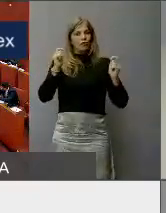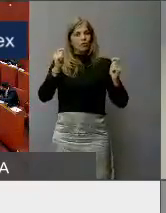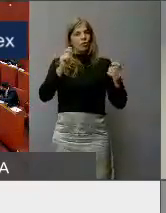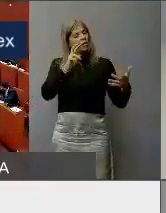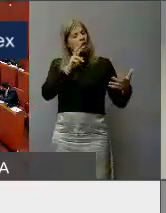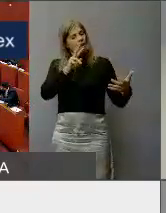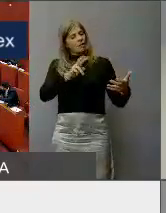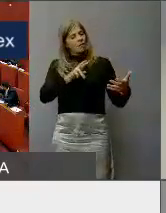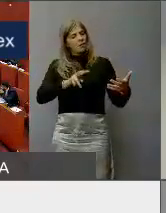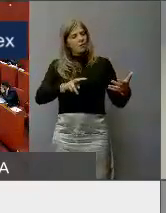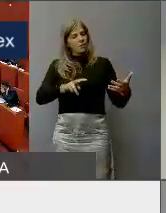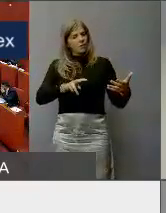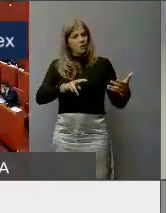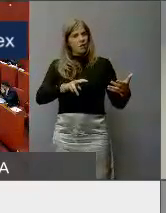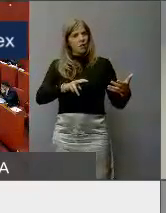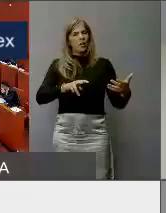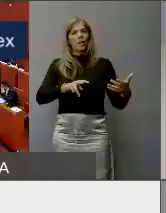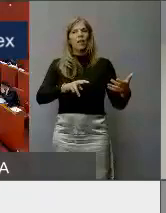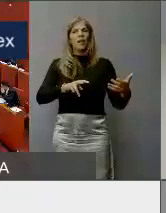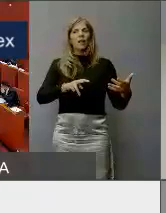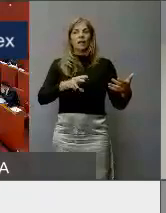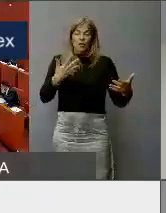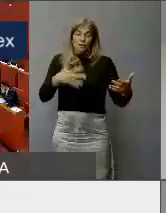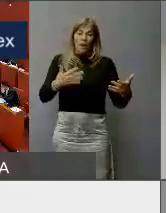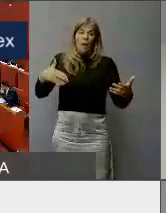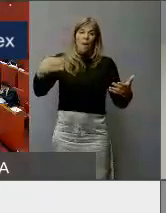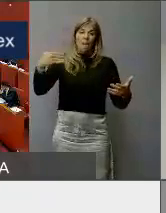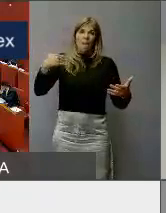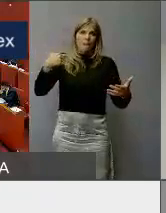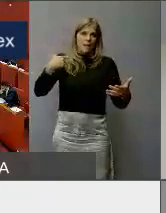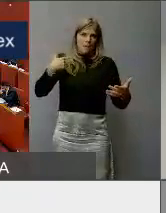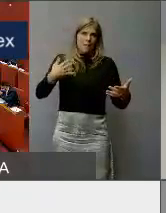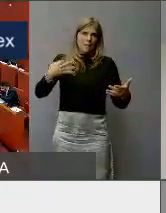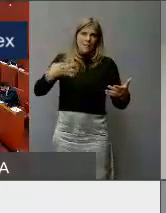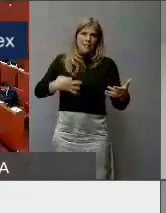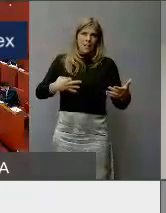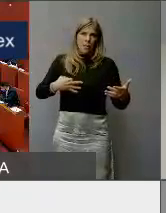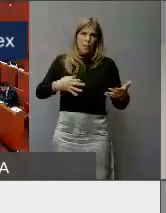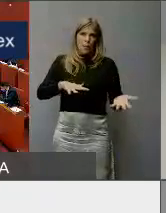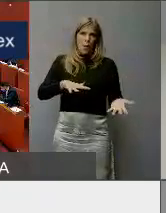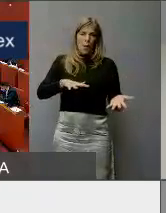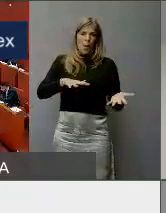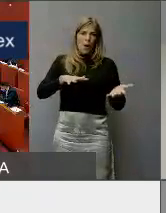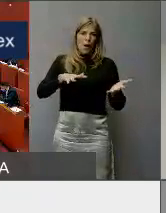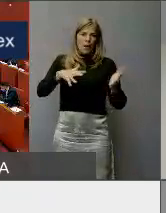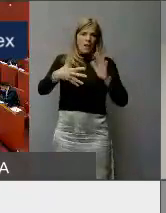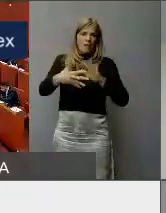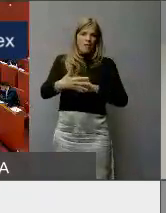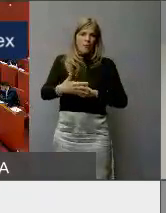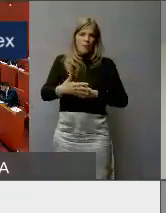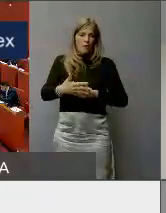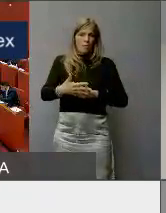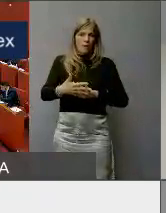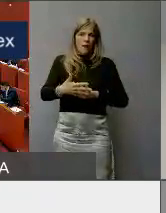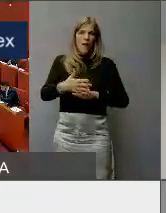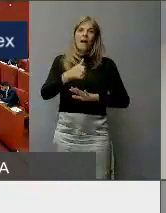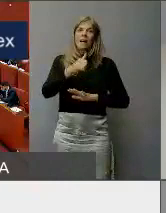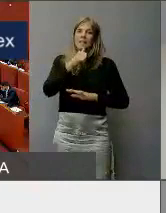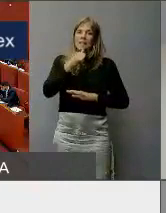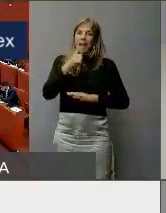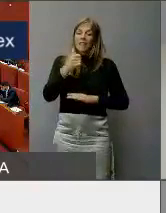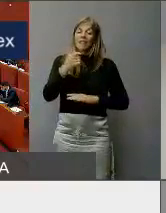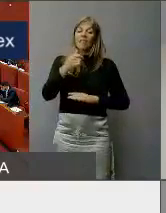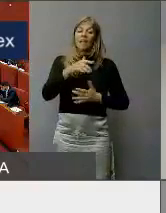prima ora sono certo che questa riforma non ci sarebbe stata se non l'avessimo avuto quella persona lì